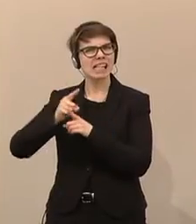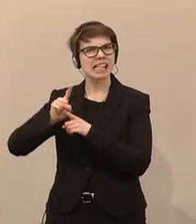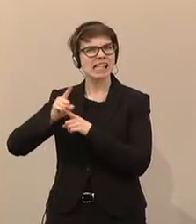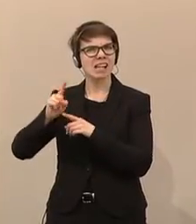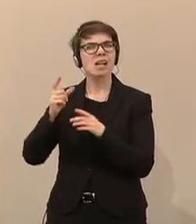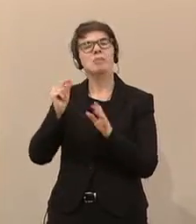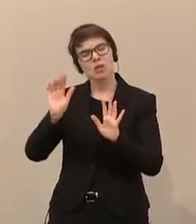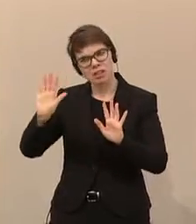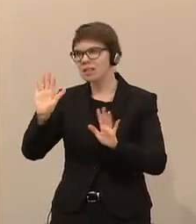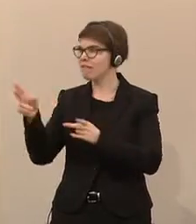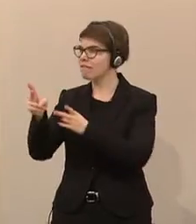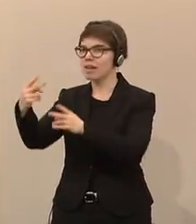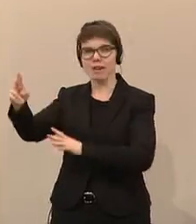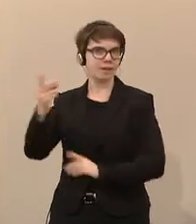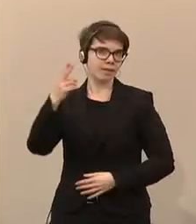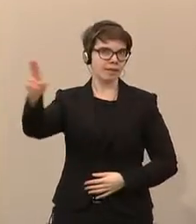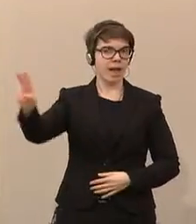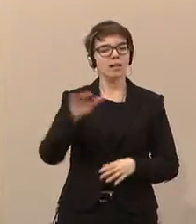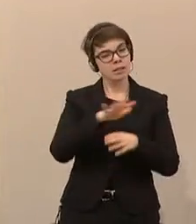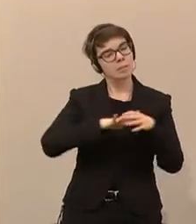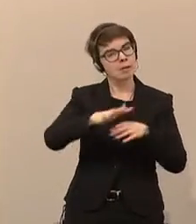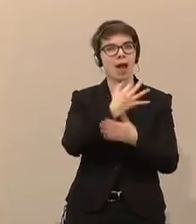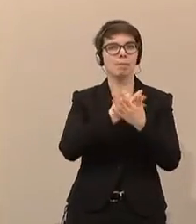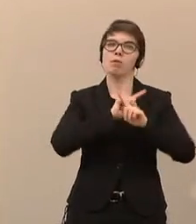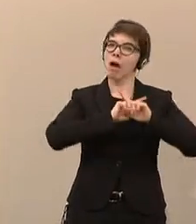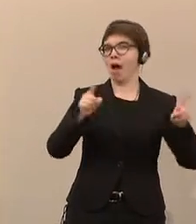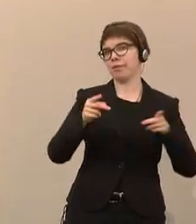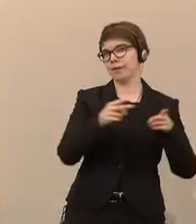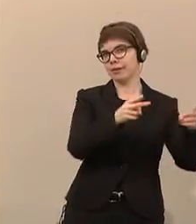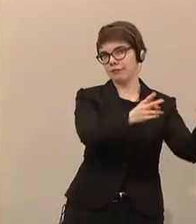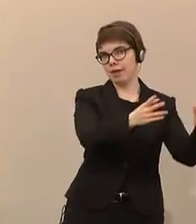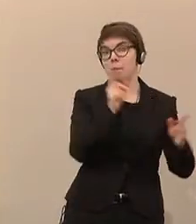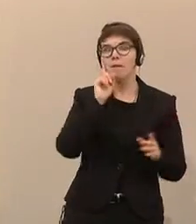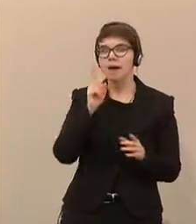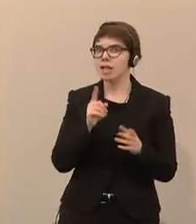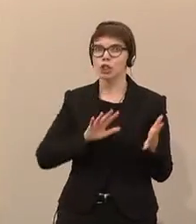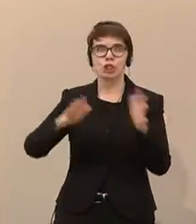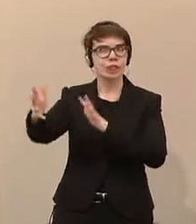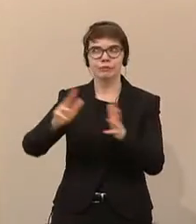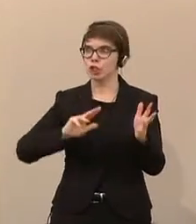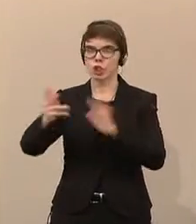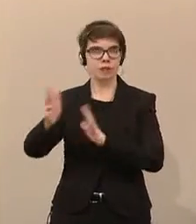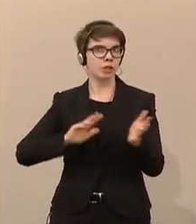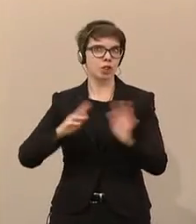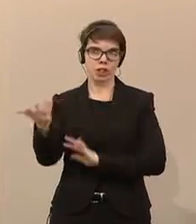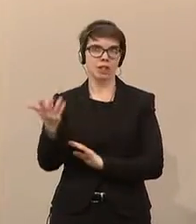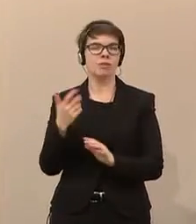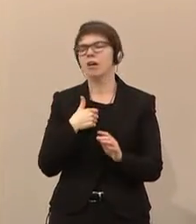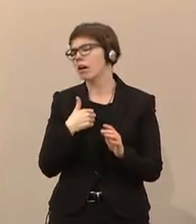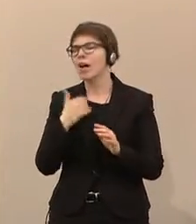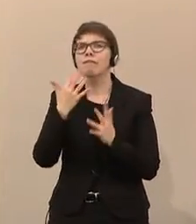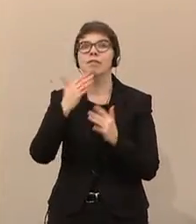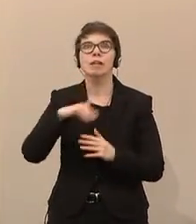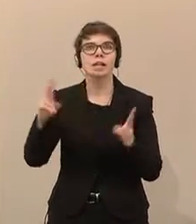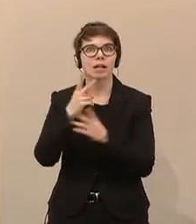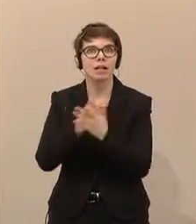Ihren Weg weitergehen, sondern einen anderen Weg gehen in diesem Bereich. Das ist ganz wesentlich, weil wir wissen, wie viel schiefgelaufen ist. Wir sparen Ihnen da die Fakten, wie viele Kinder nicht lesen